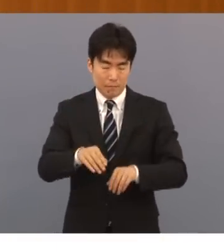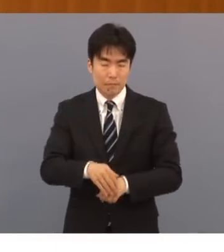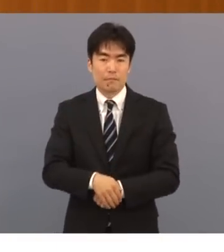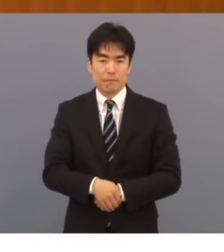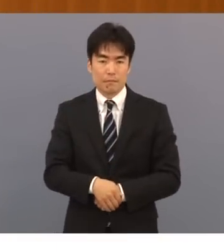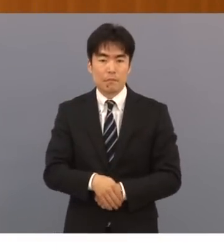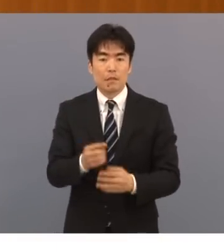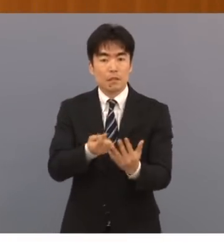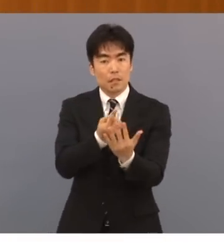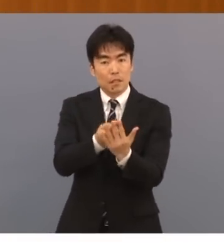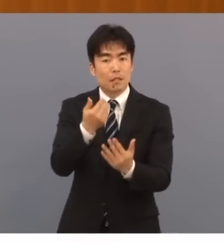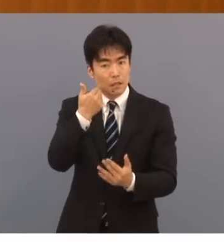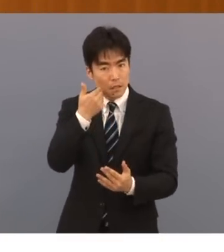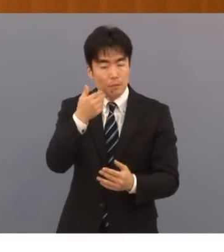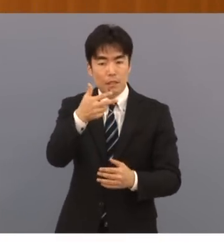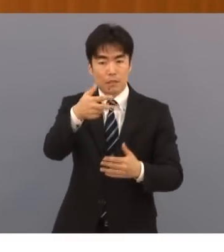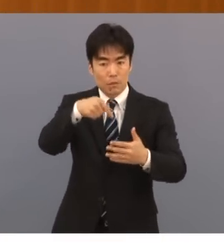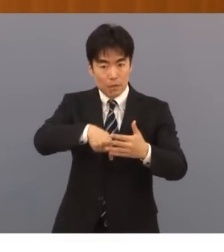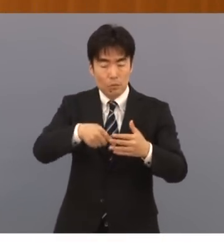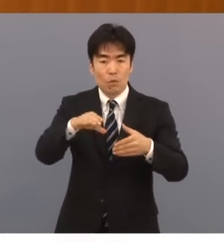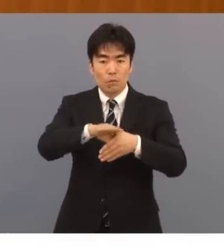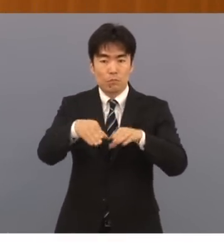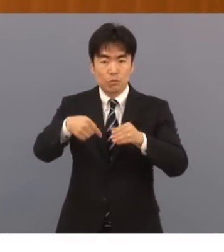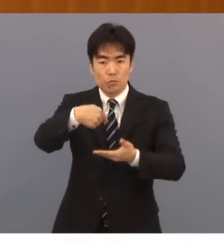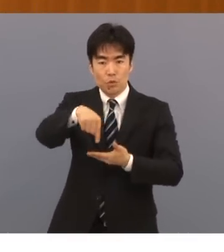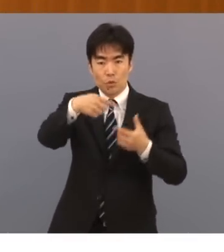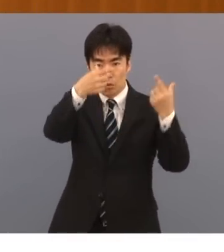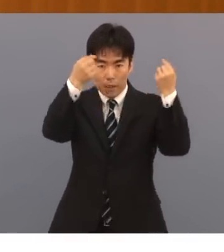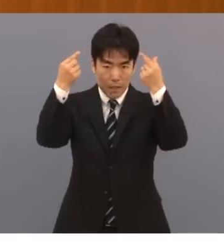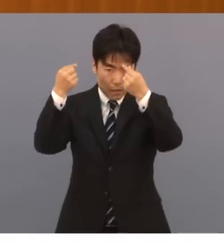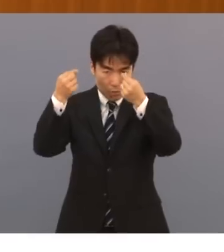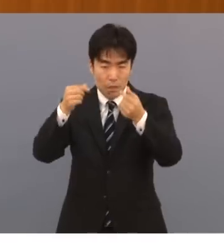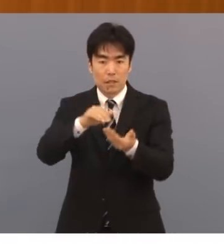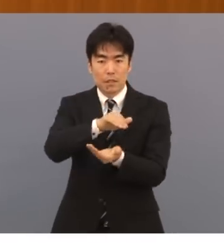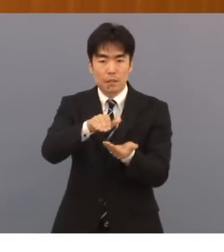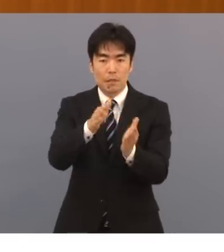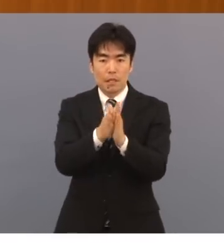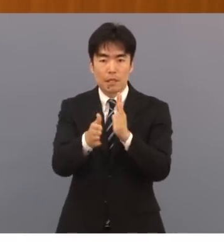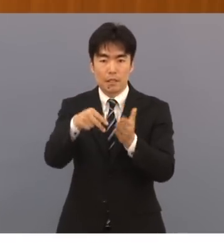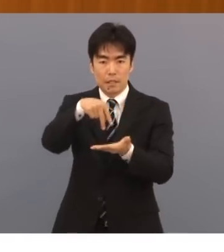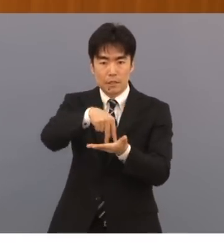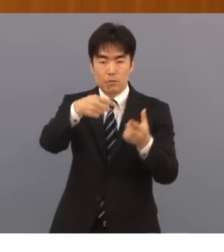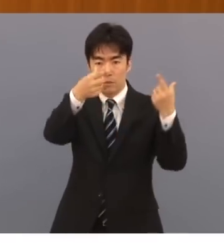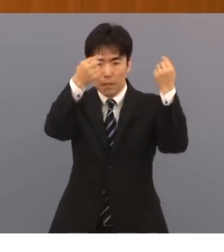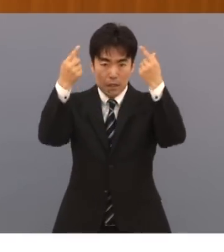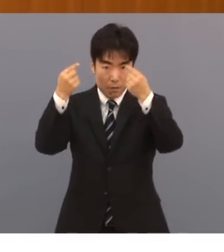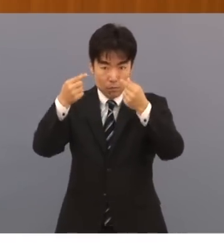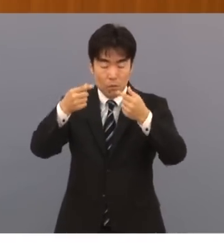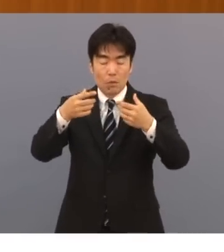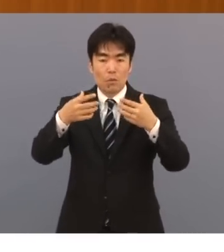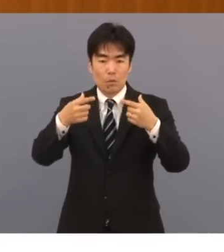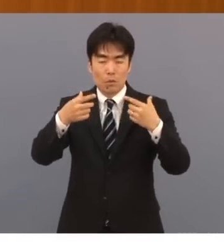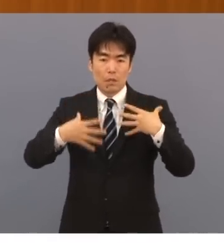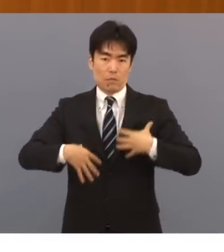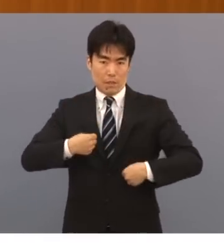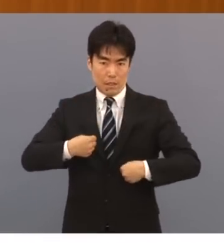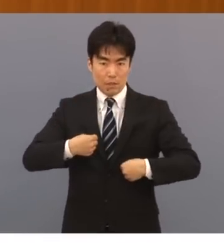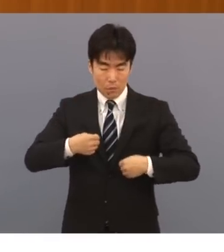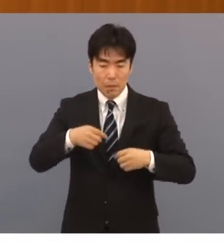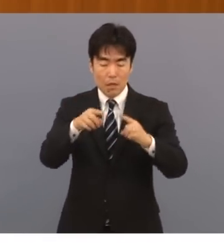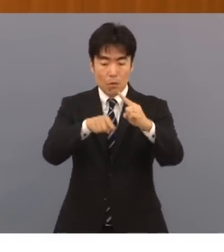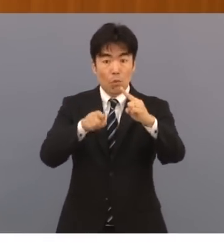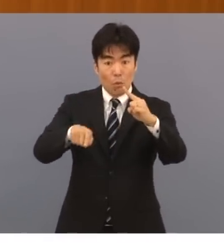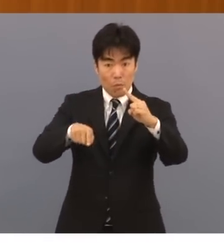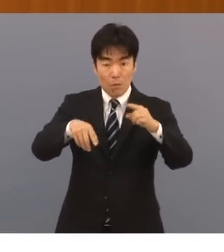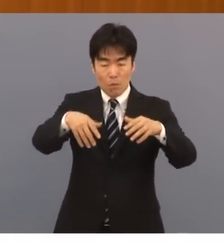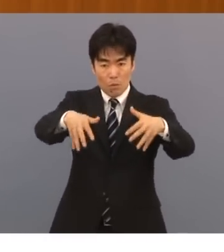参加したのは市内にある文教大学、埼玉県立大学の学生と公募の大学生、大